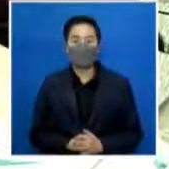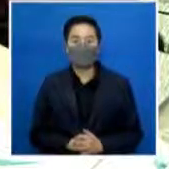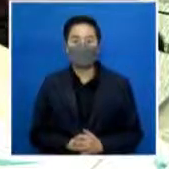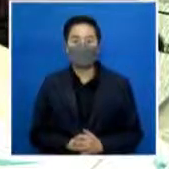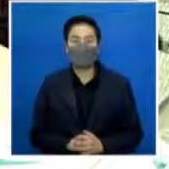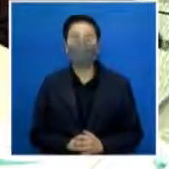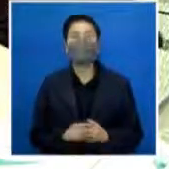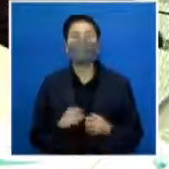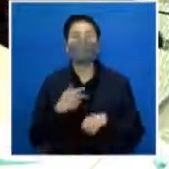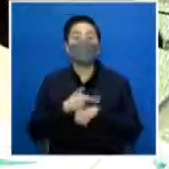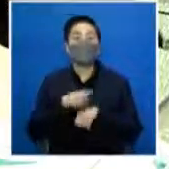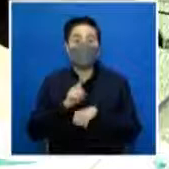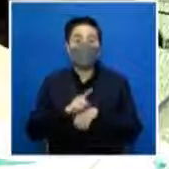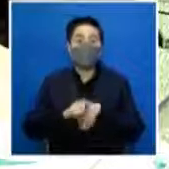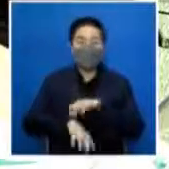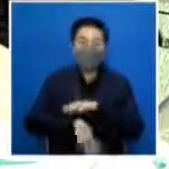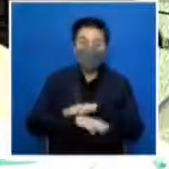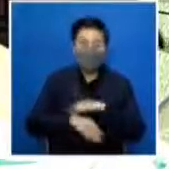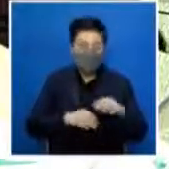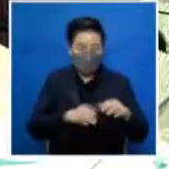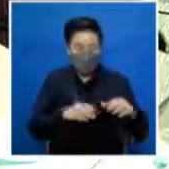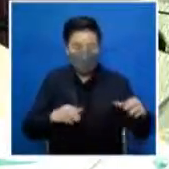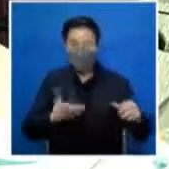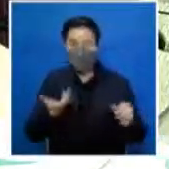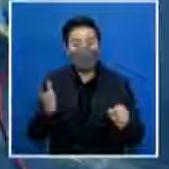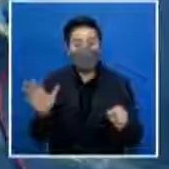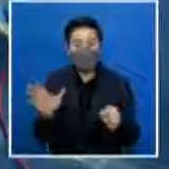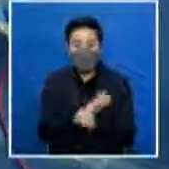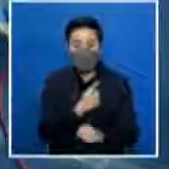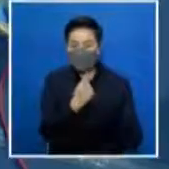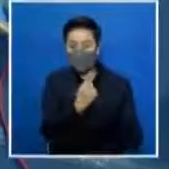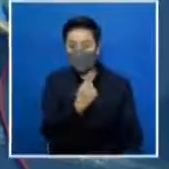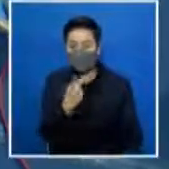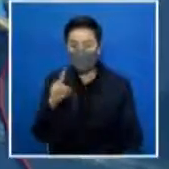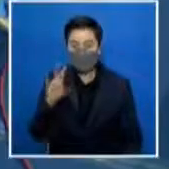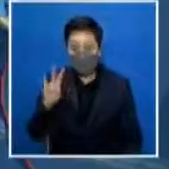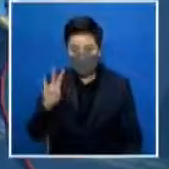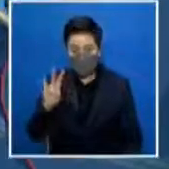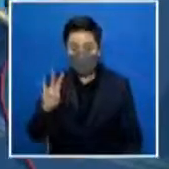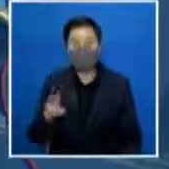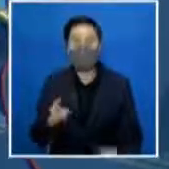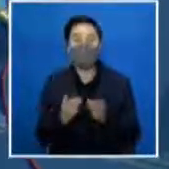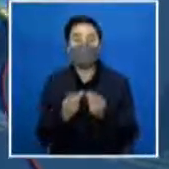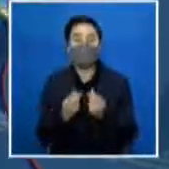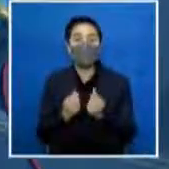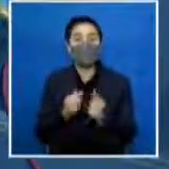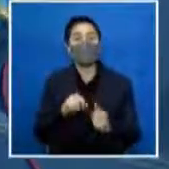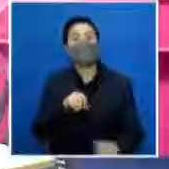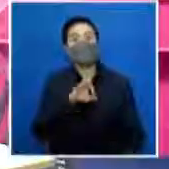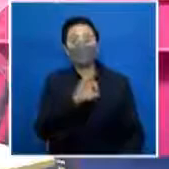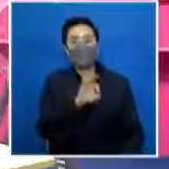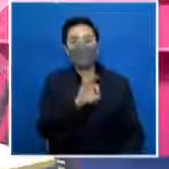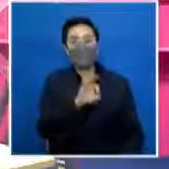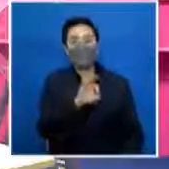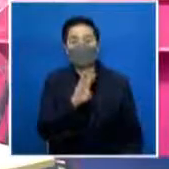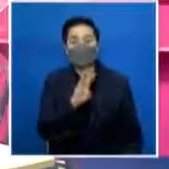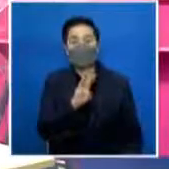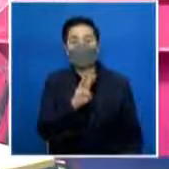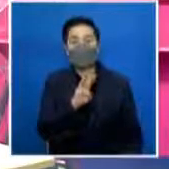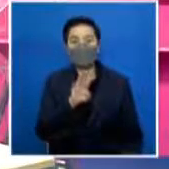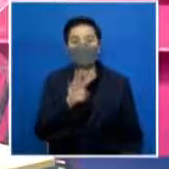ประธานกรรมการได้สุ่มเลือกกล่องบรรจุลูกบอลครบทั้ง7กล่องแล้วนะคะได้แก่กล่องหมายเลข9